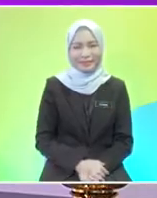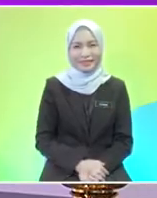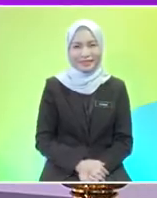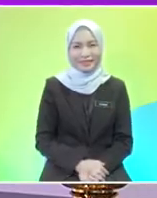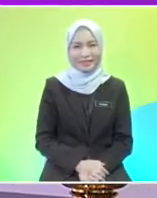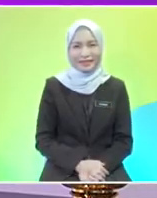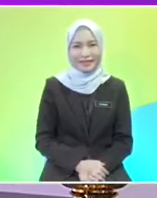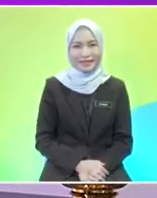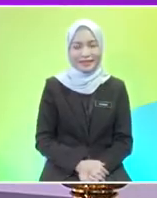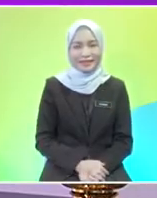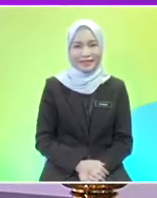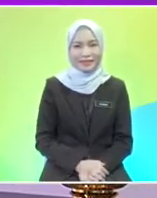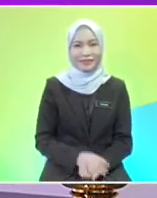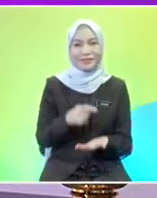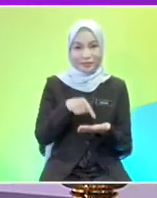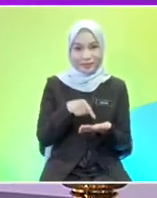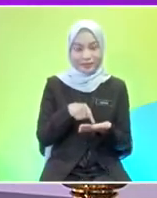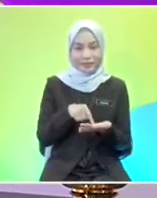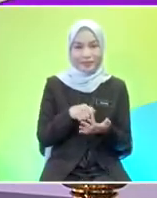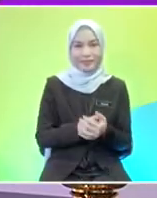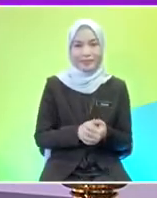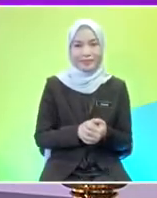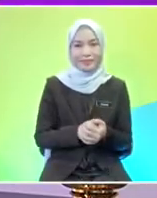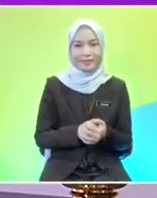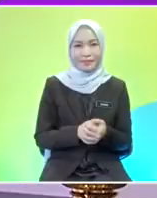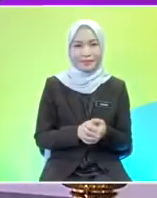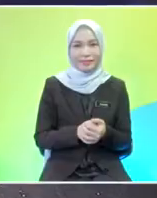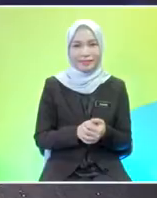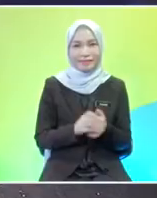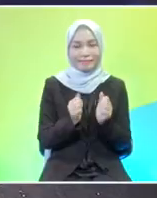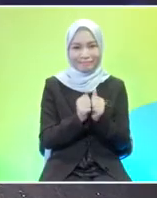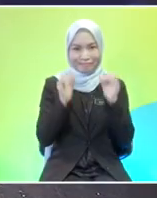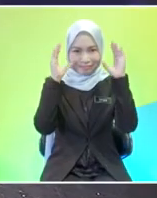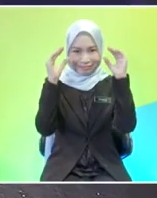semua ini dia berseragam berwarna biru hari ini